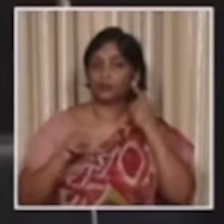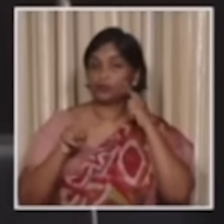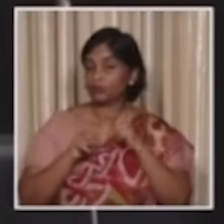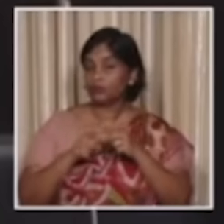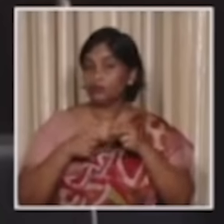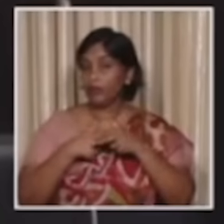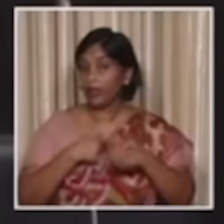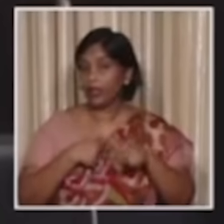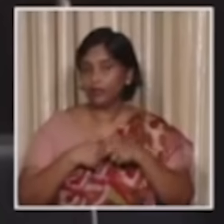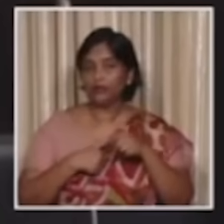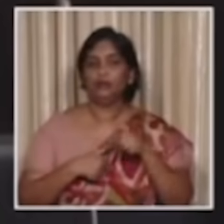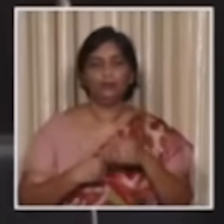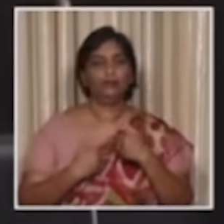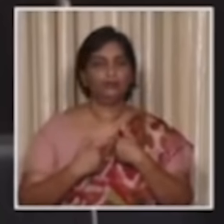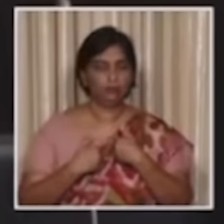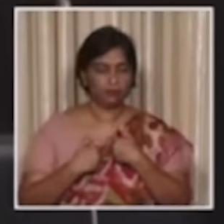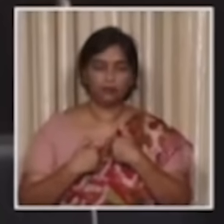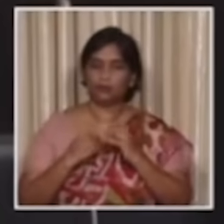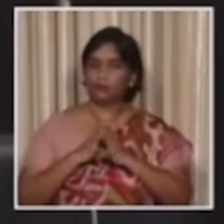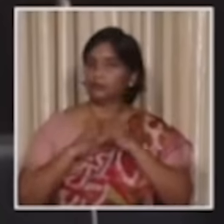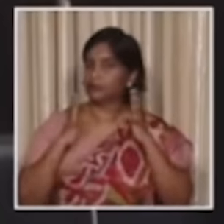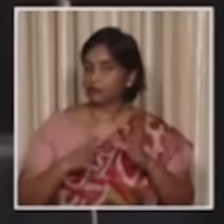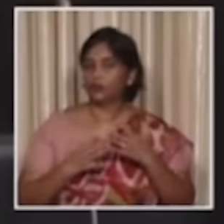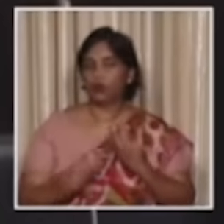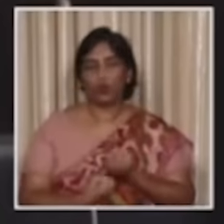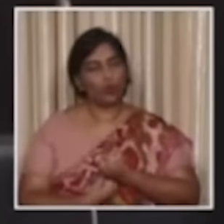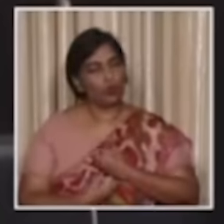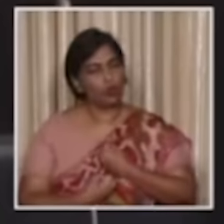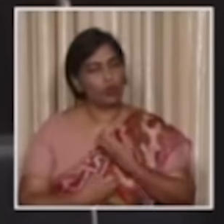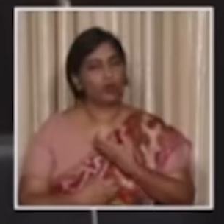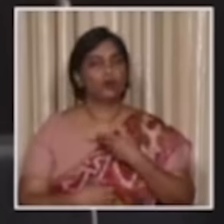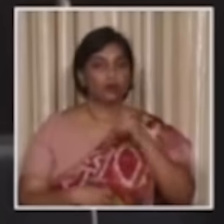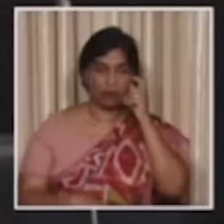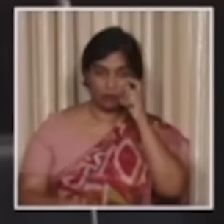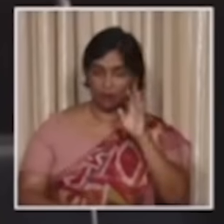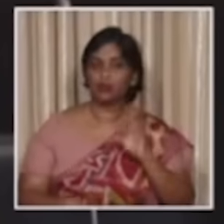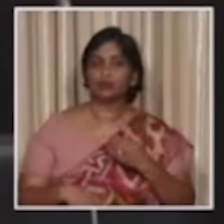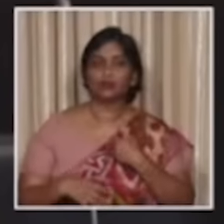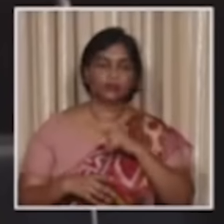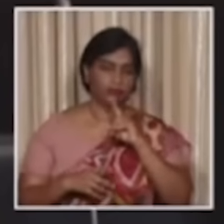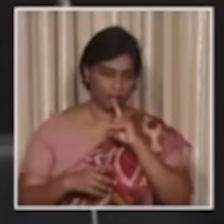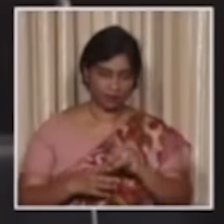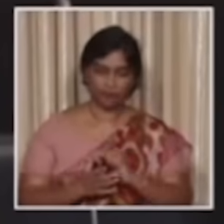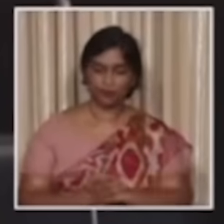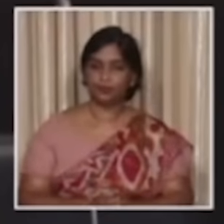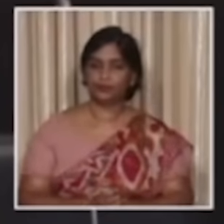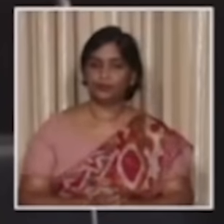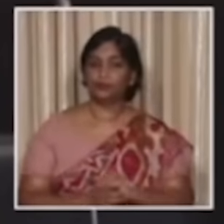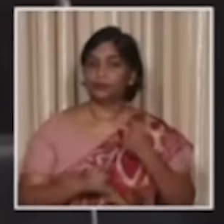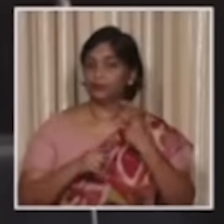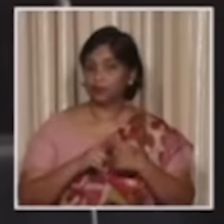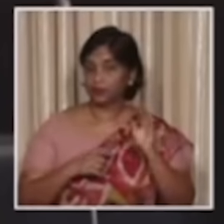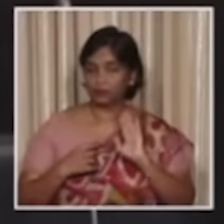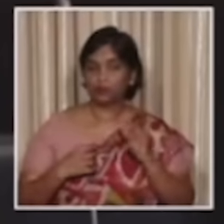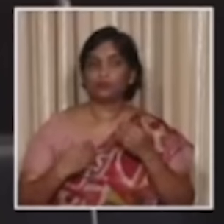තුඩුදුන්නු හේතුන් දිහා අපි ඉතාම උනන්දුවෙන් බැලිය යුතුයි කියන එක මම අවධාරණය කරනවා. ඒ විතරක්